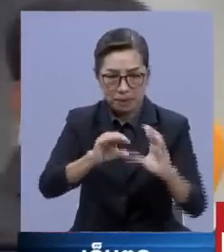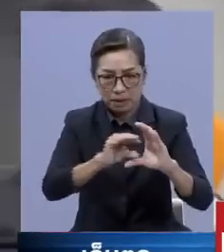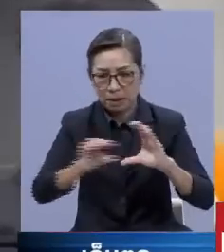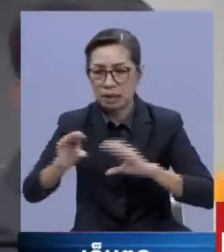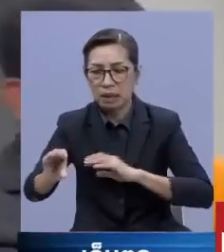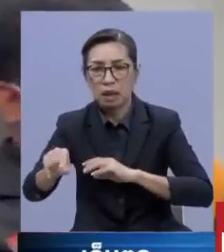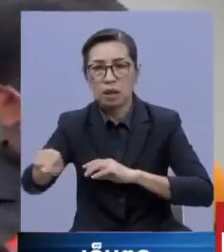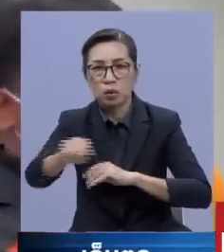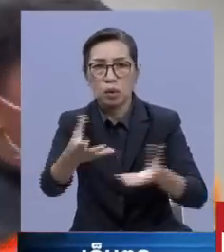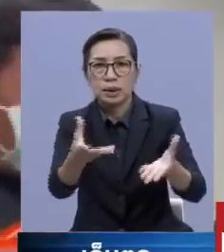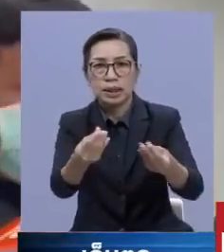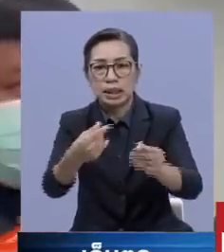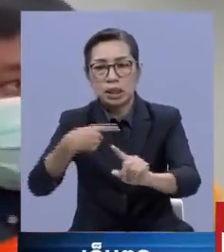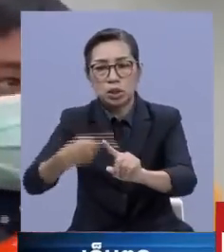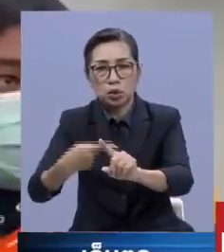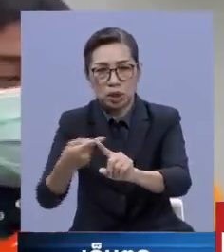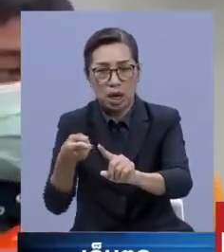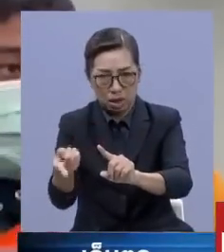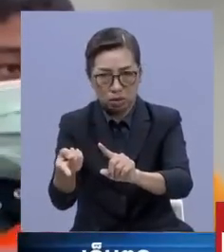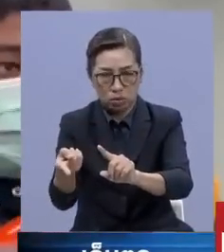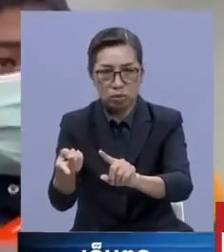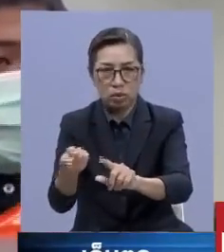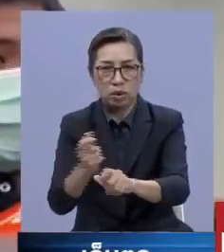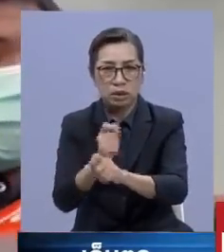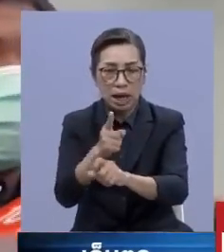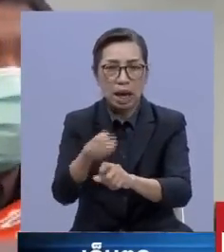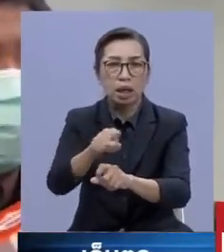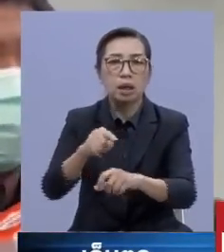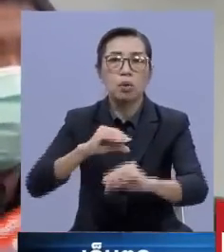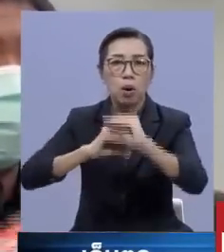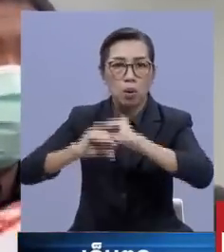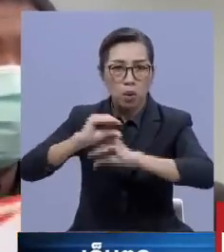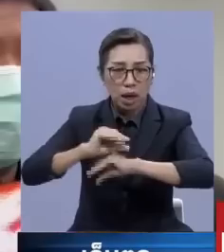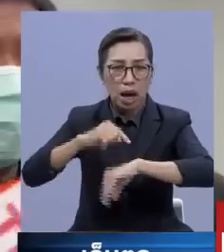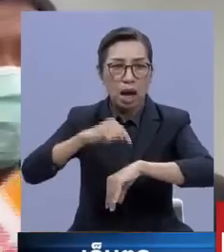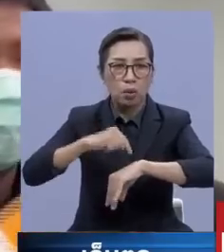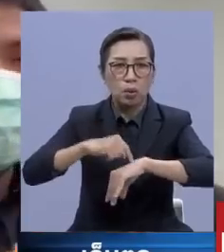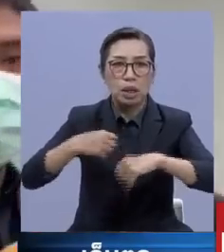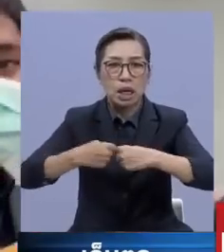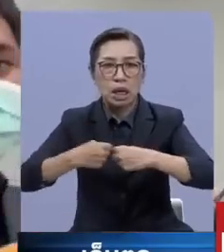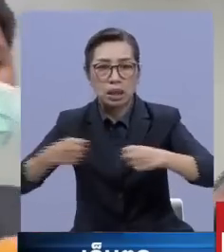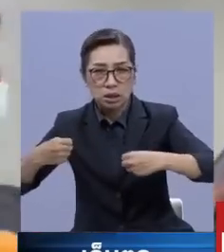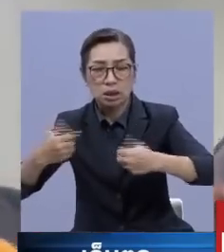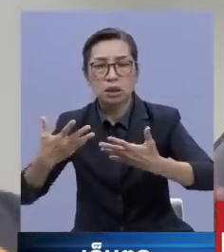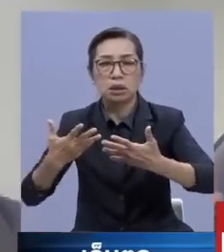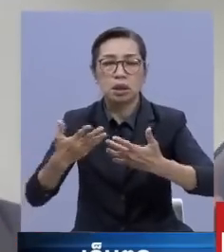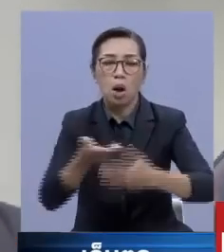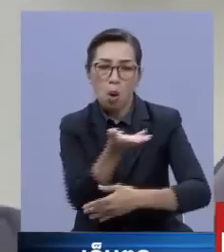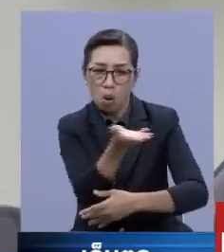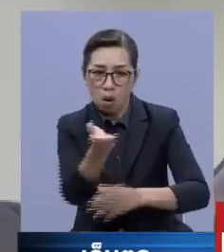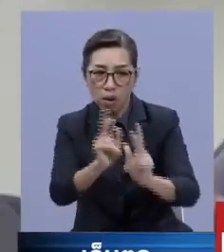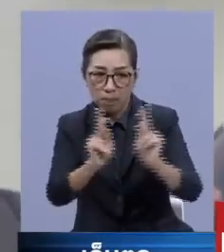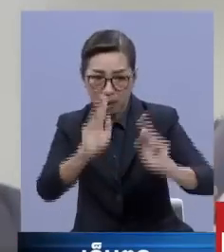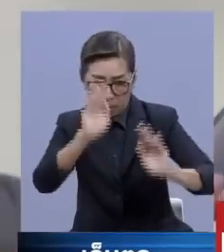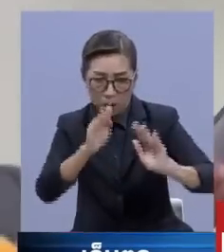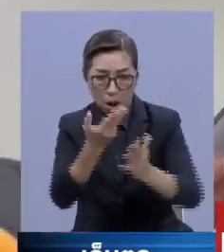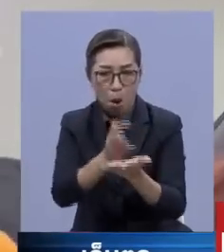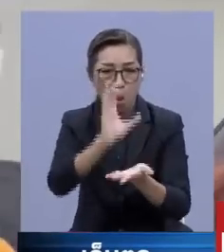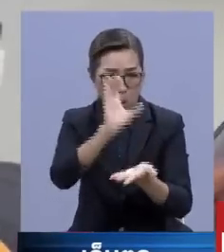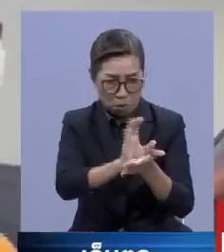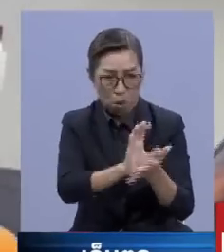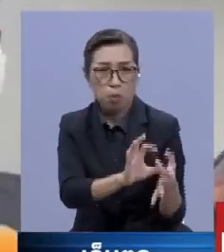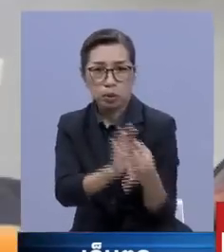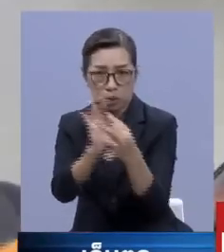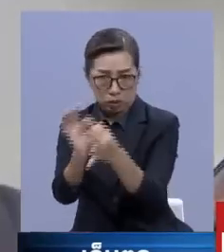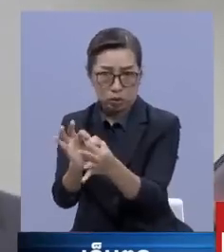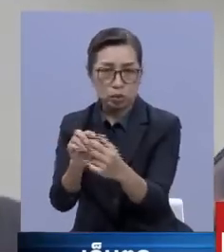าเช่าที่ดินขอเพิ่มวงเงินโครงการขอขยายระยะเวลาผูกพันโครงการและขอความเห็นชอบผูกพันงบประมาณนะคะ